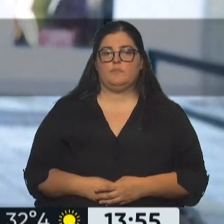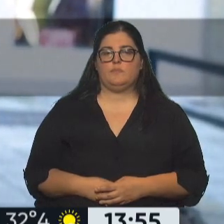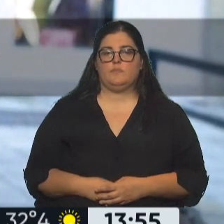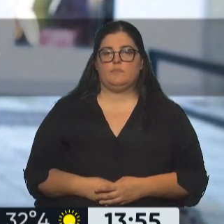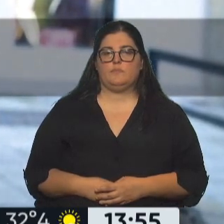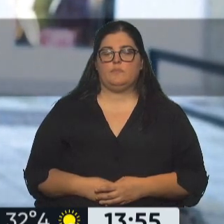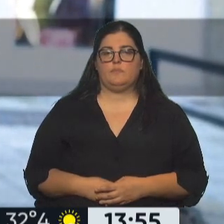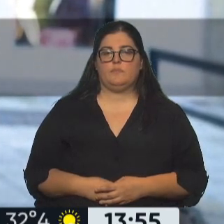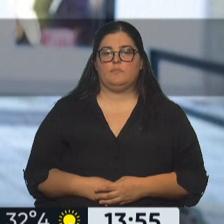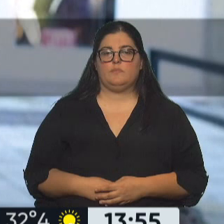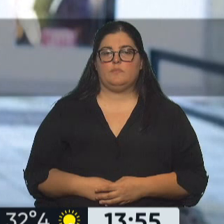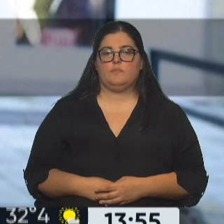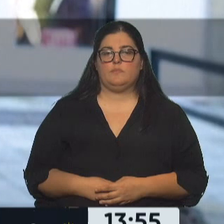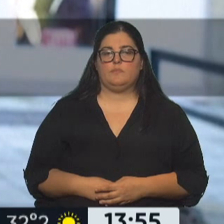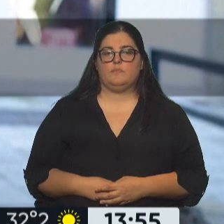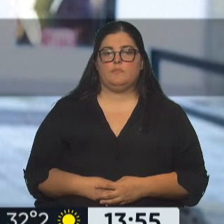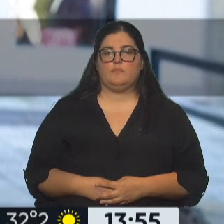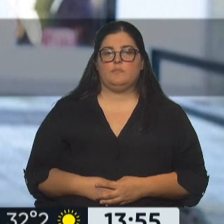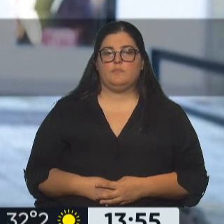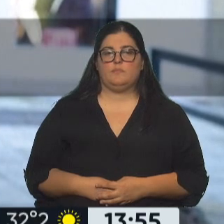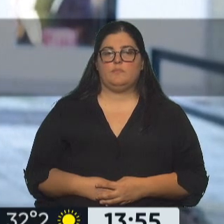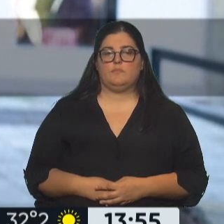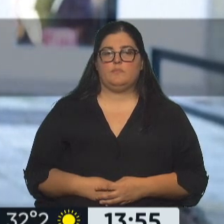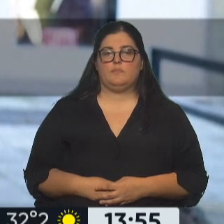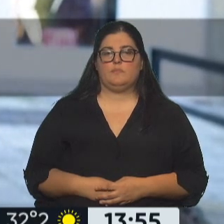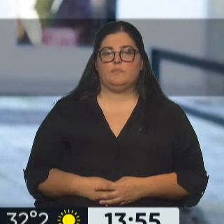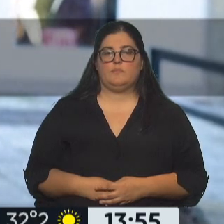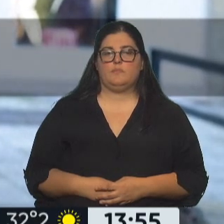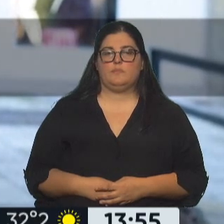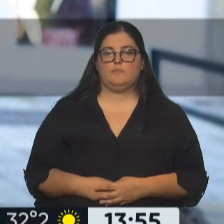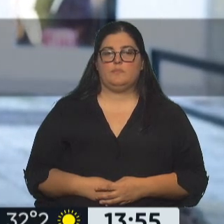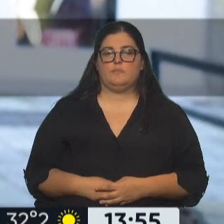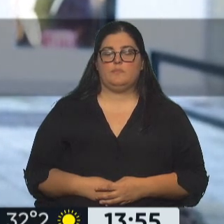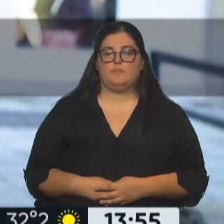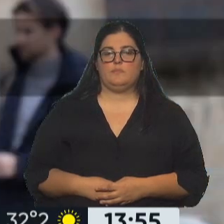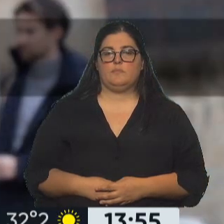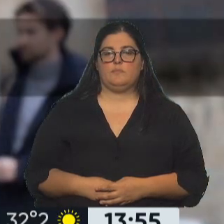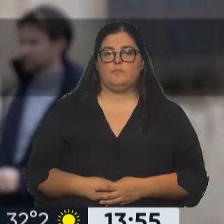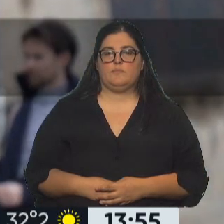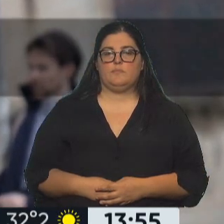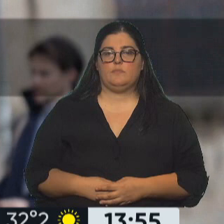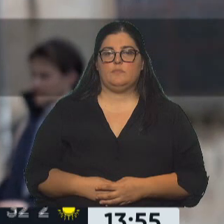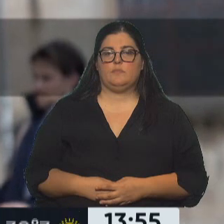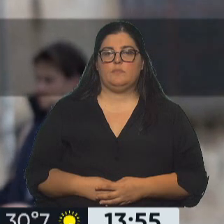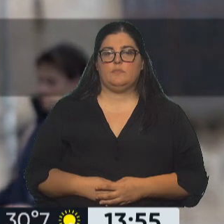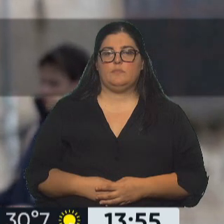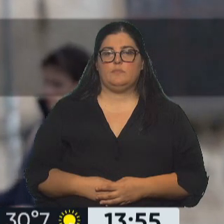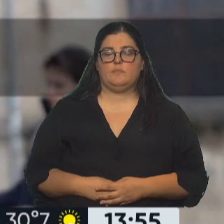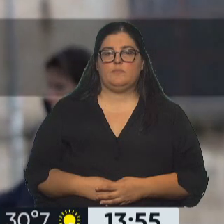sont pas très élevées, donc il faut que je travaille pour avoir les 1200